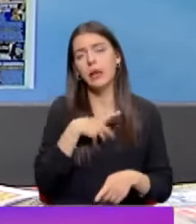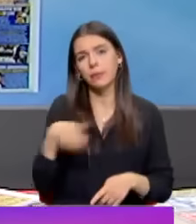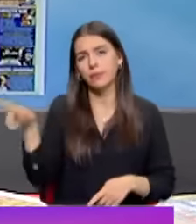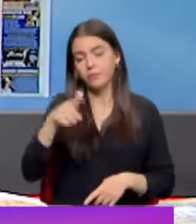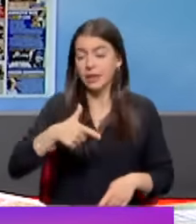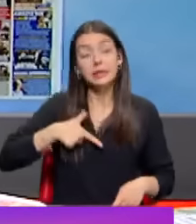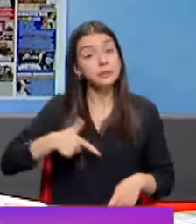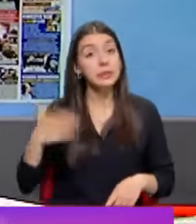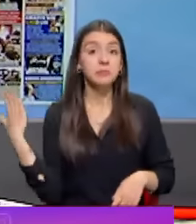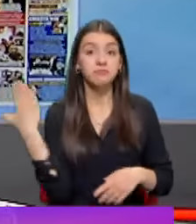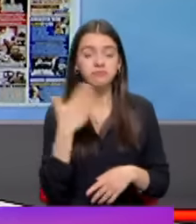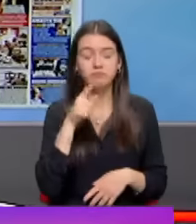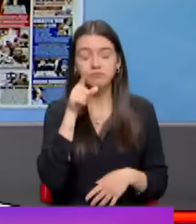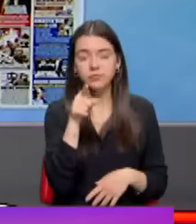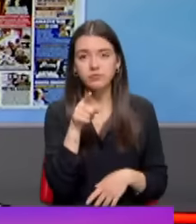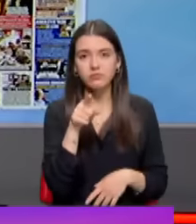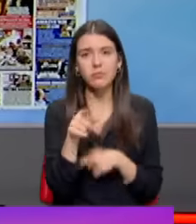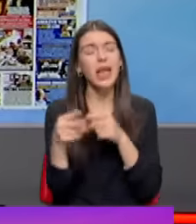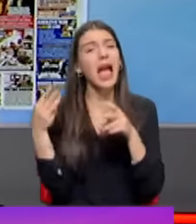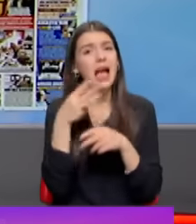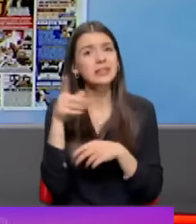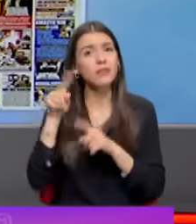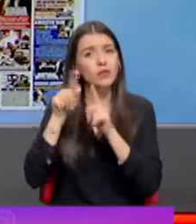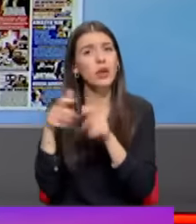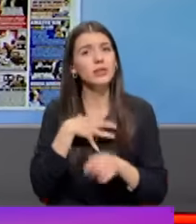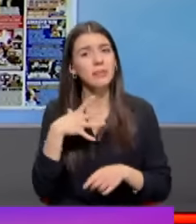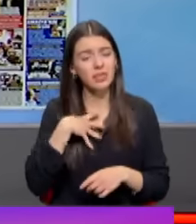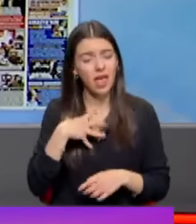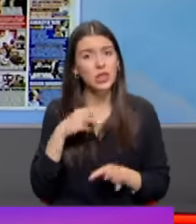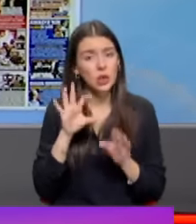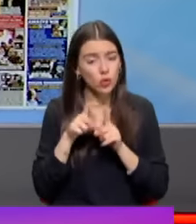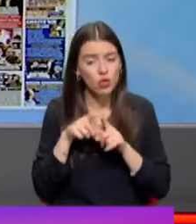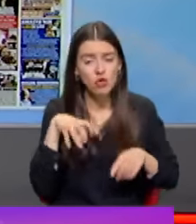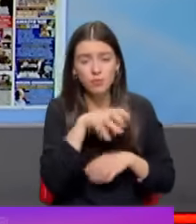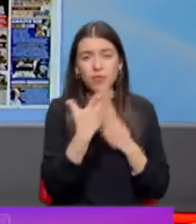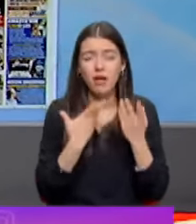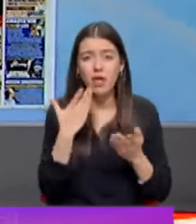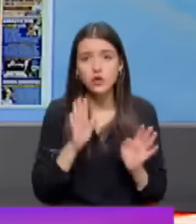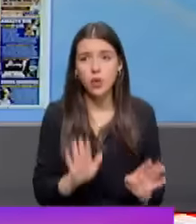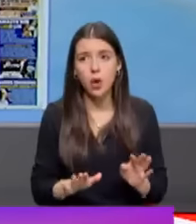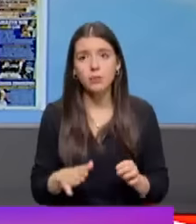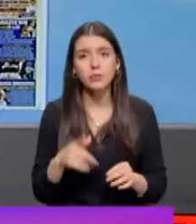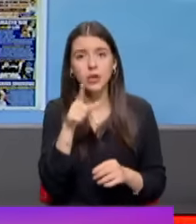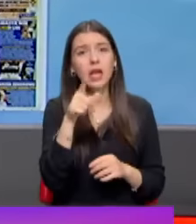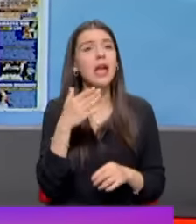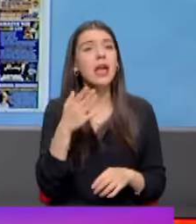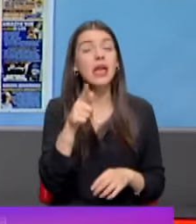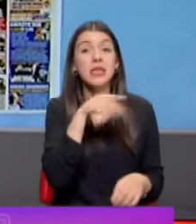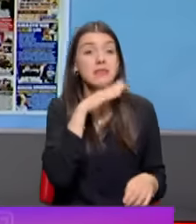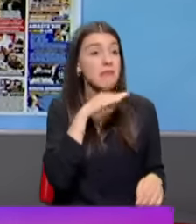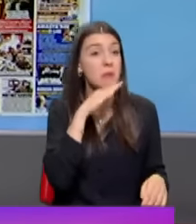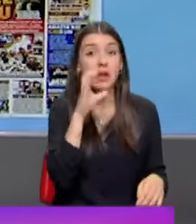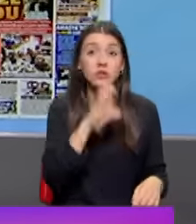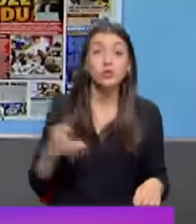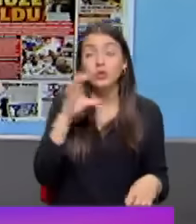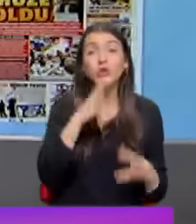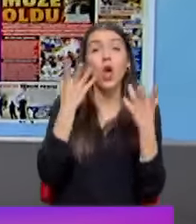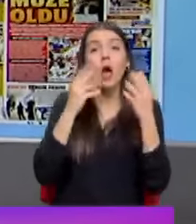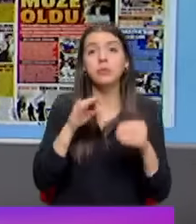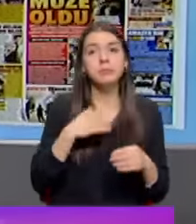gideceğiz. Esnaf kendi durumunu anlatıyor ve diyor ki yabancı turist olmasa halimiz duman.